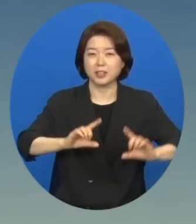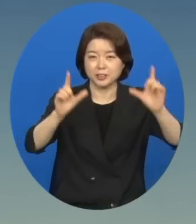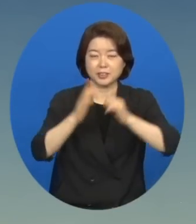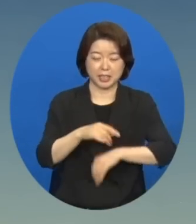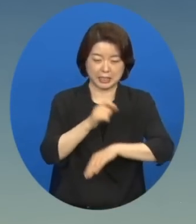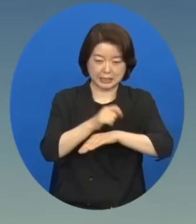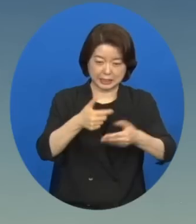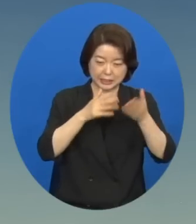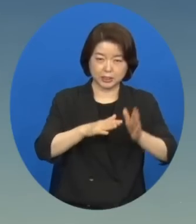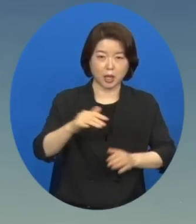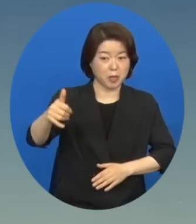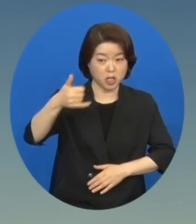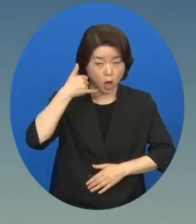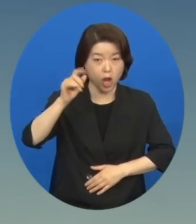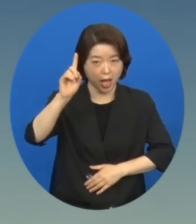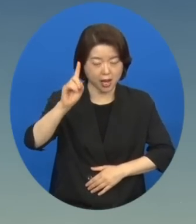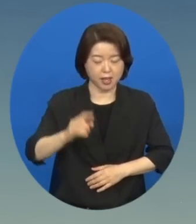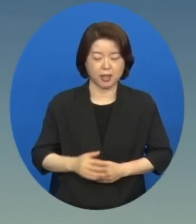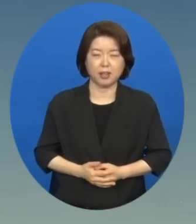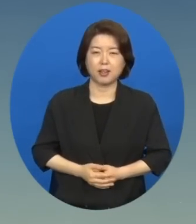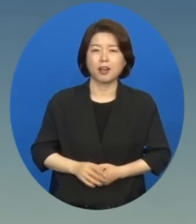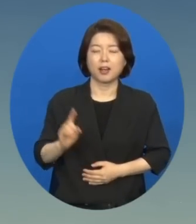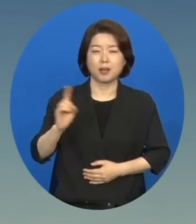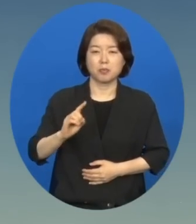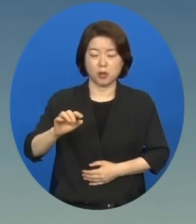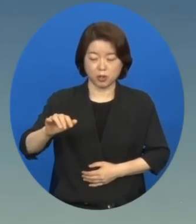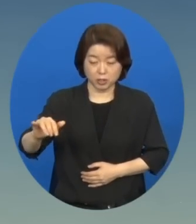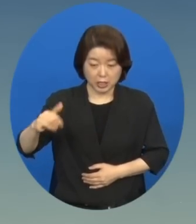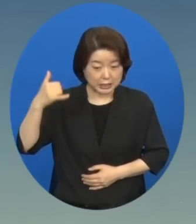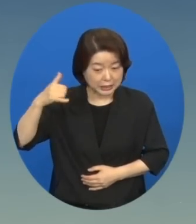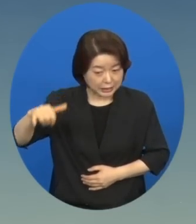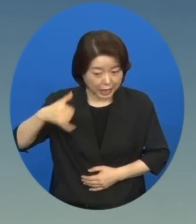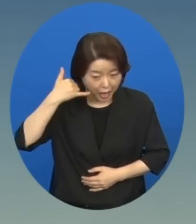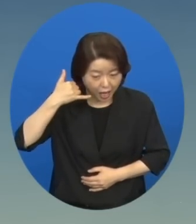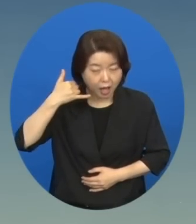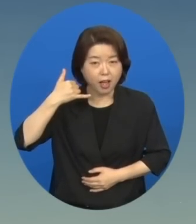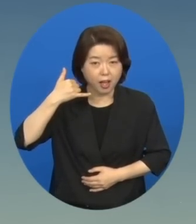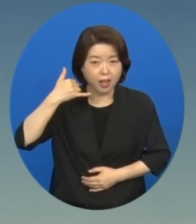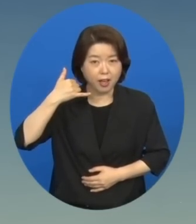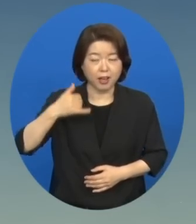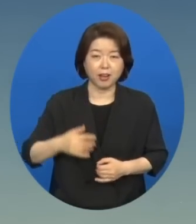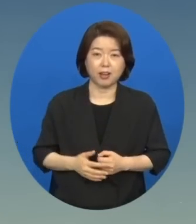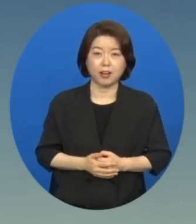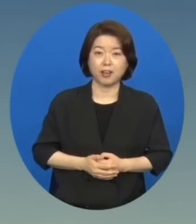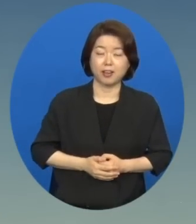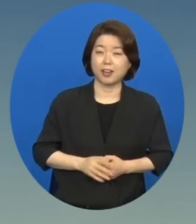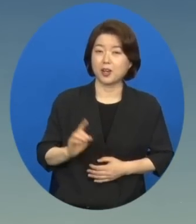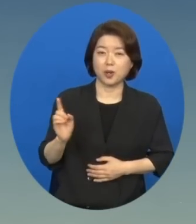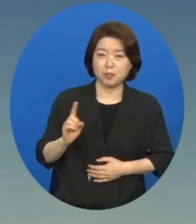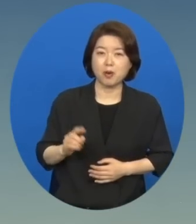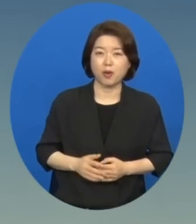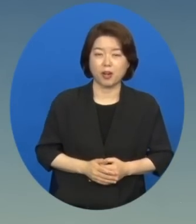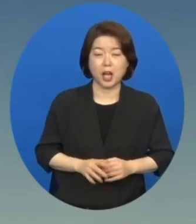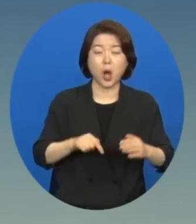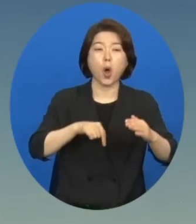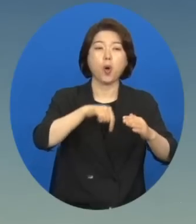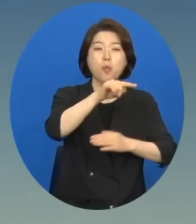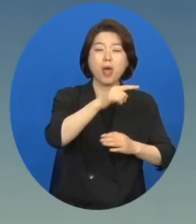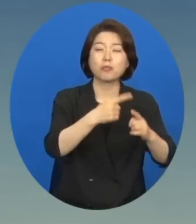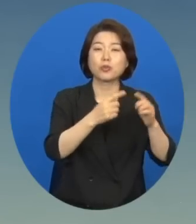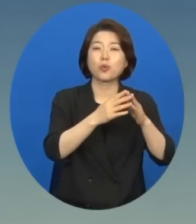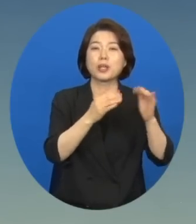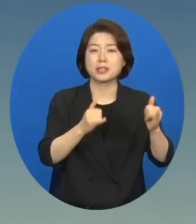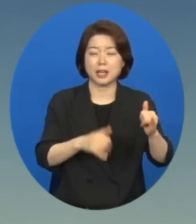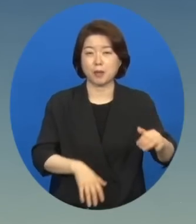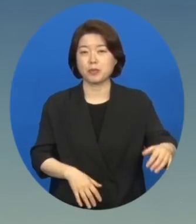사무실에 전화가 한 통이 걸려온 거예요. 전화를 걸려와서 받아봤습니다. 그랬더니 외부 교인이